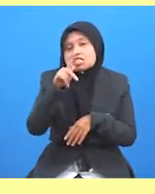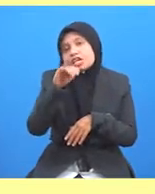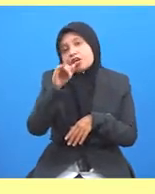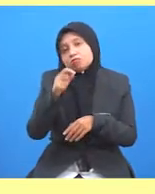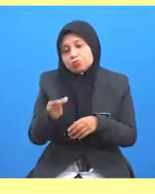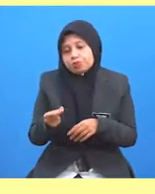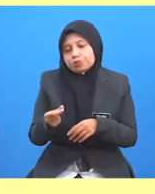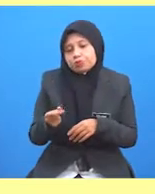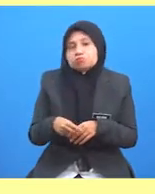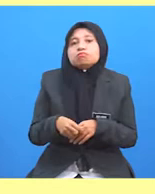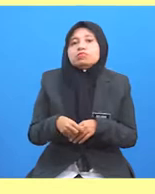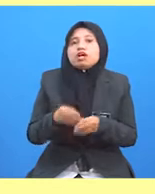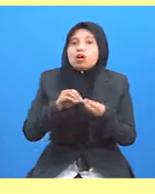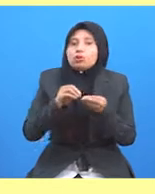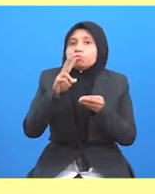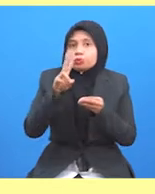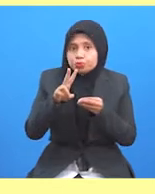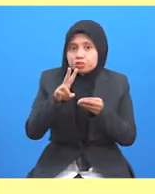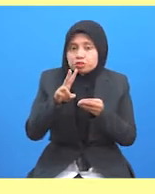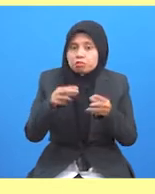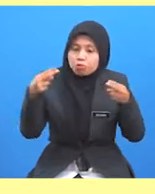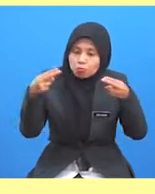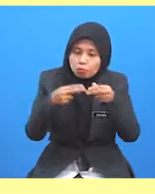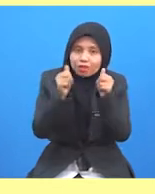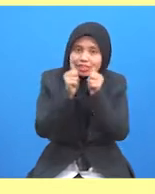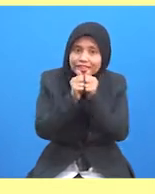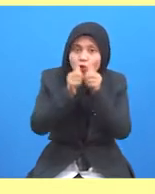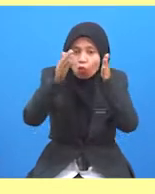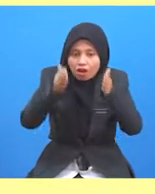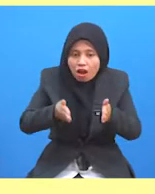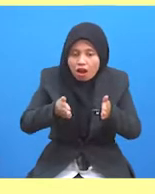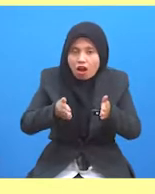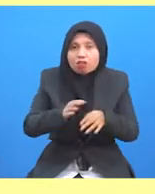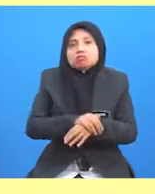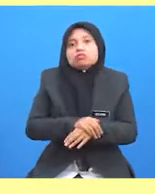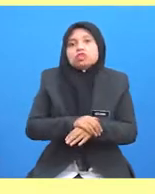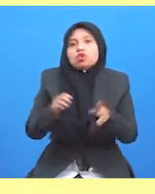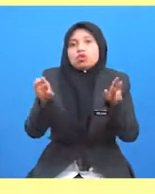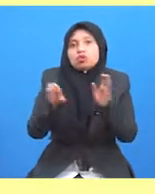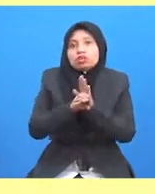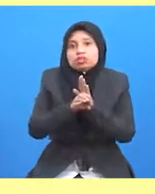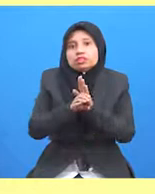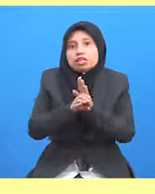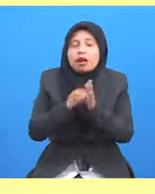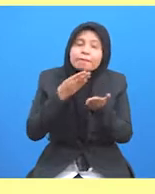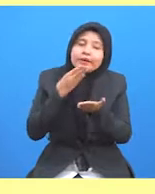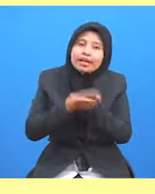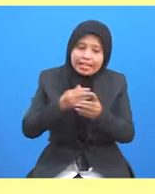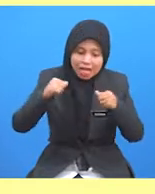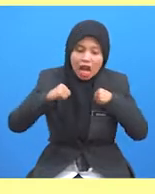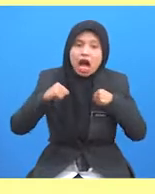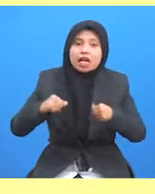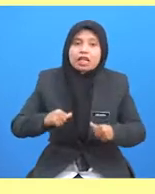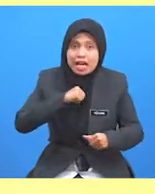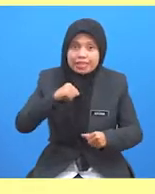contohnya seperti solat, puasa dan berzikir. Manakala amal soleh yang berhubung